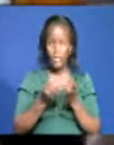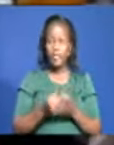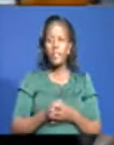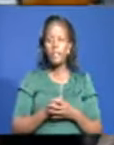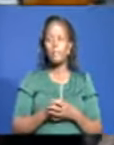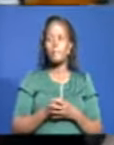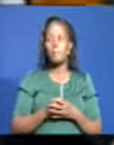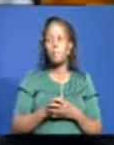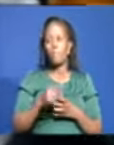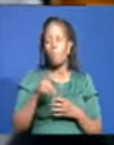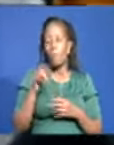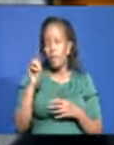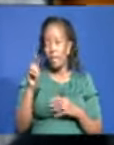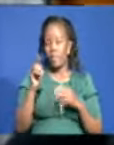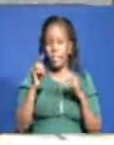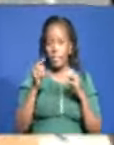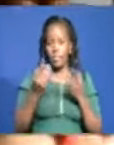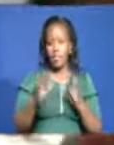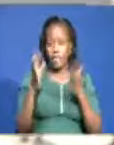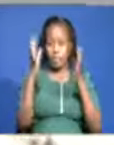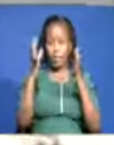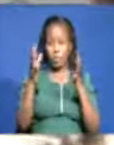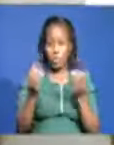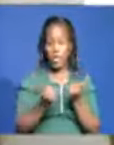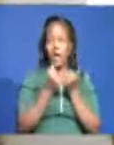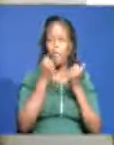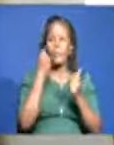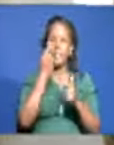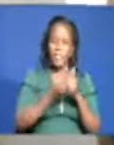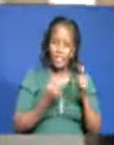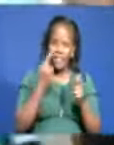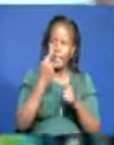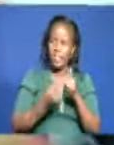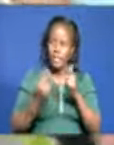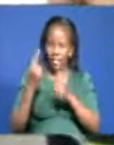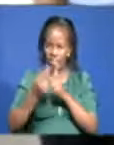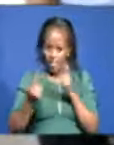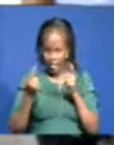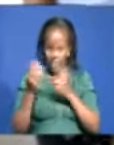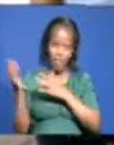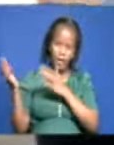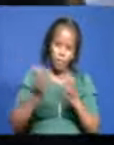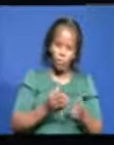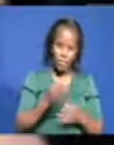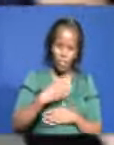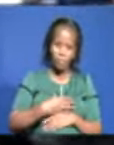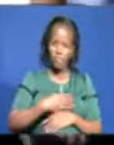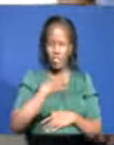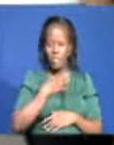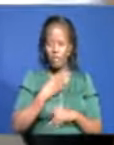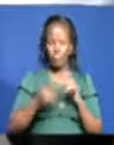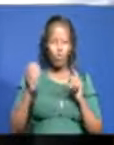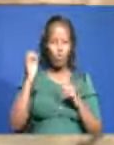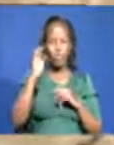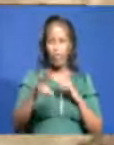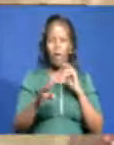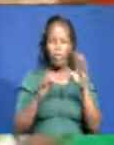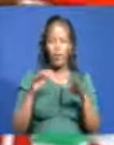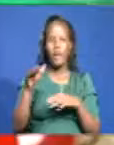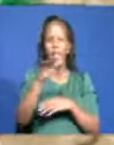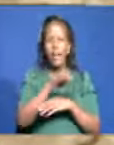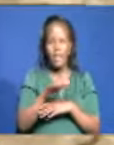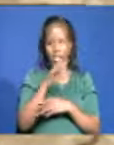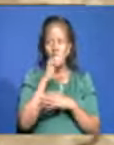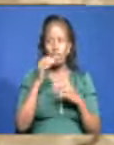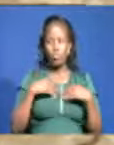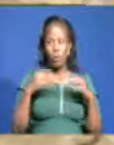Maulidi celebrations held annually in the county brings visitors and pilgrims to Lamu from far fields for recitals of praise